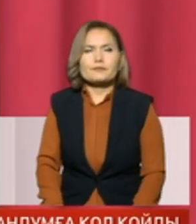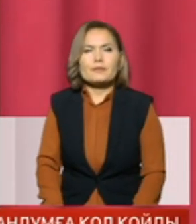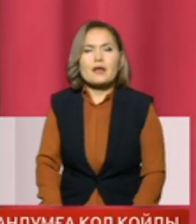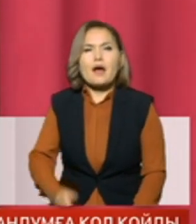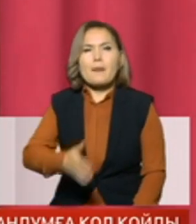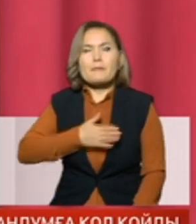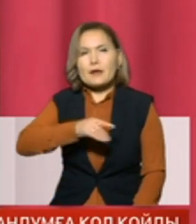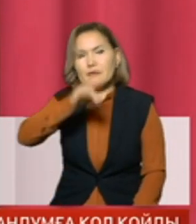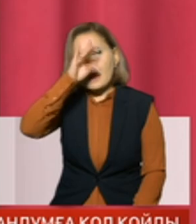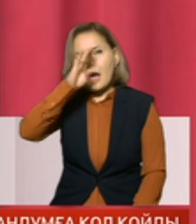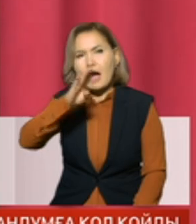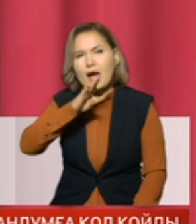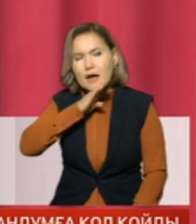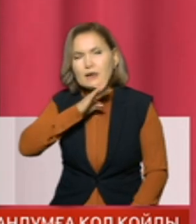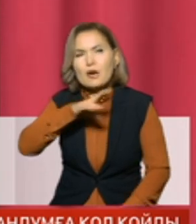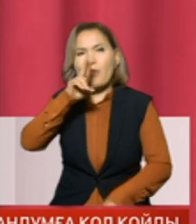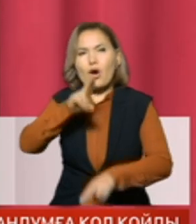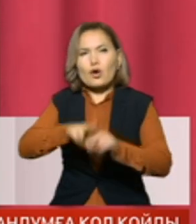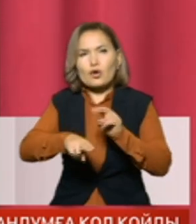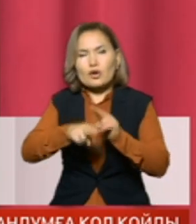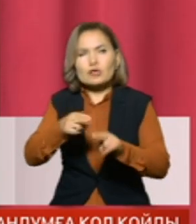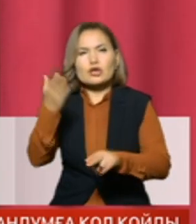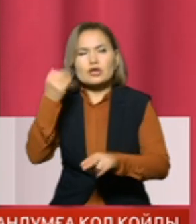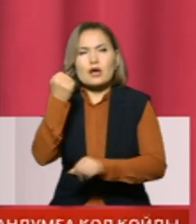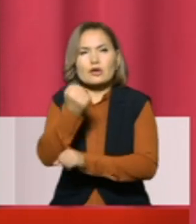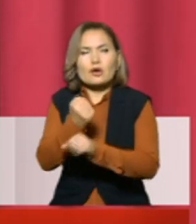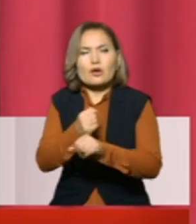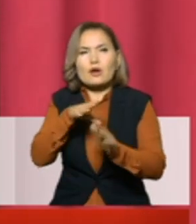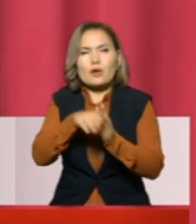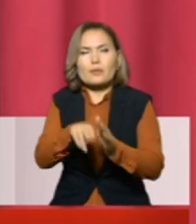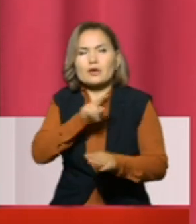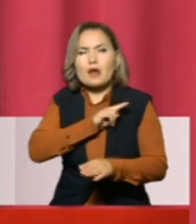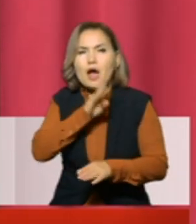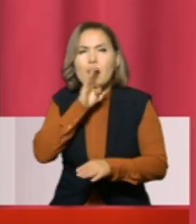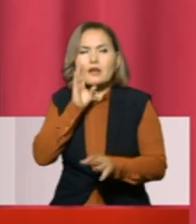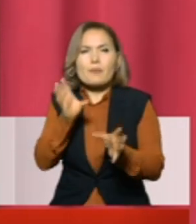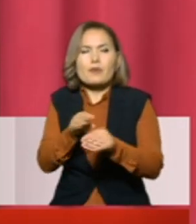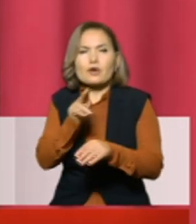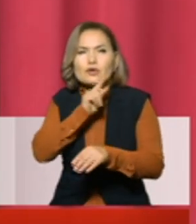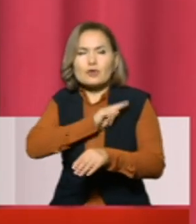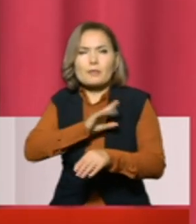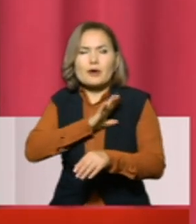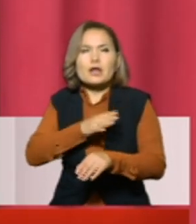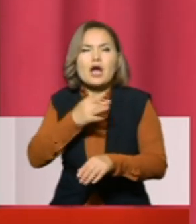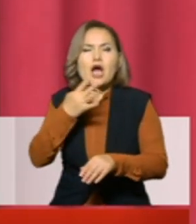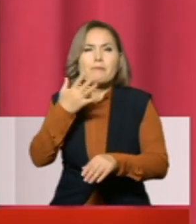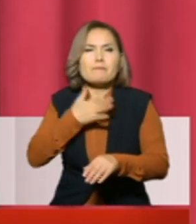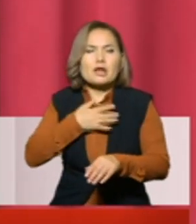Әкем құрылысшы болып, анам екеуі осында еңбек етті. Мен 1954 жылы дүниеге келдім.